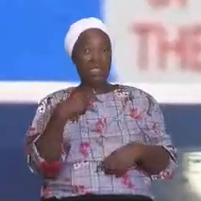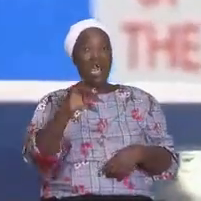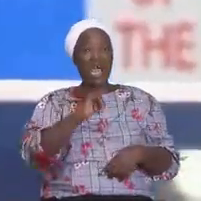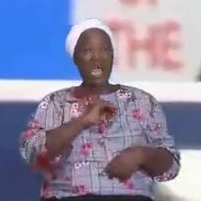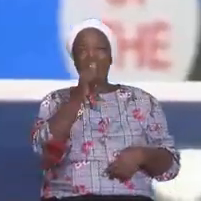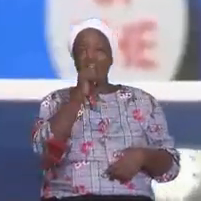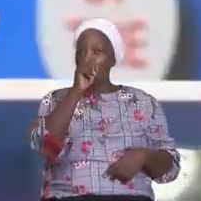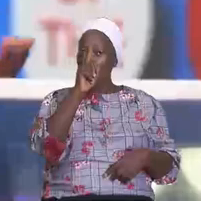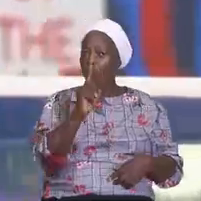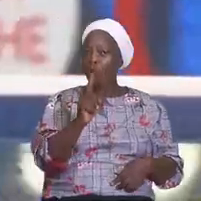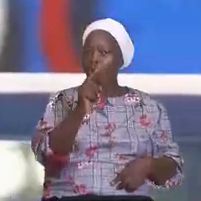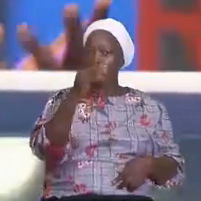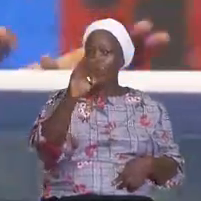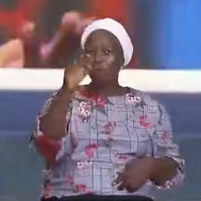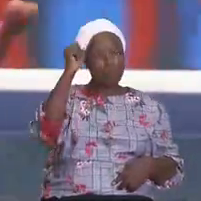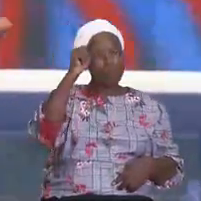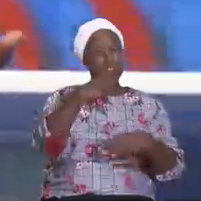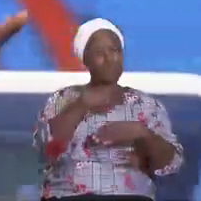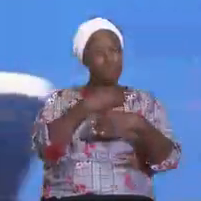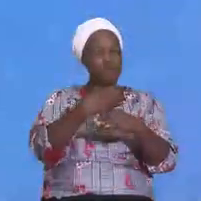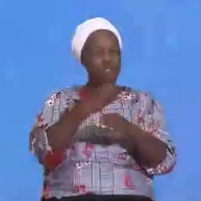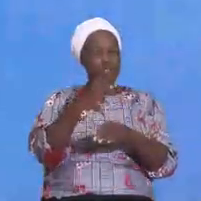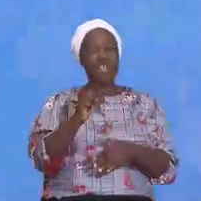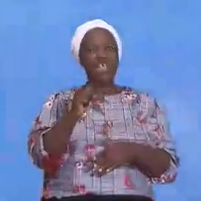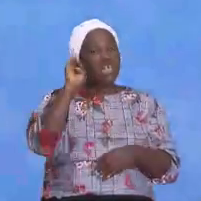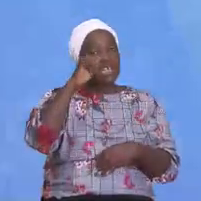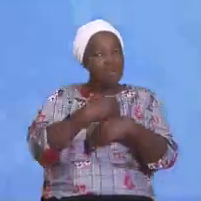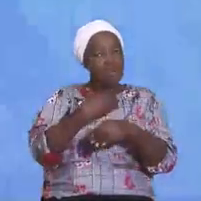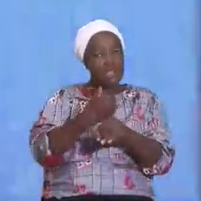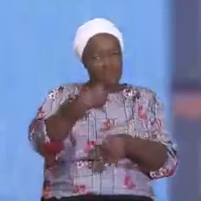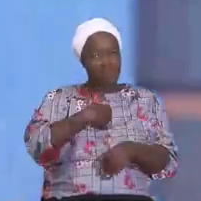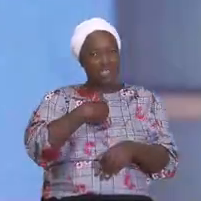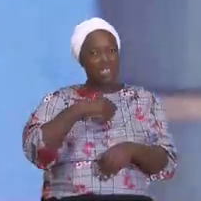Et tu refuses d'être créé par Dieu.